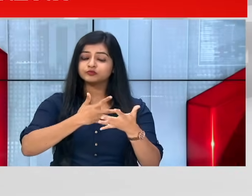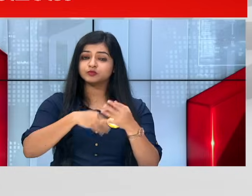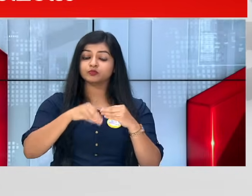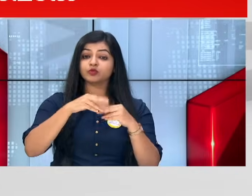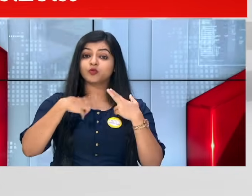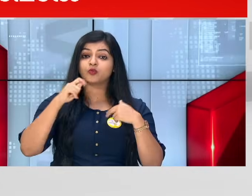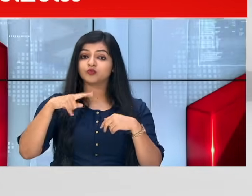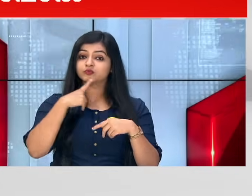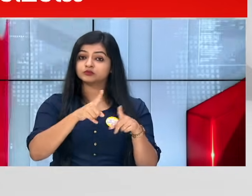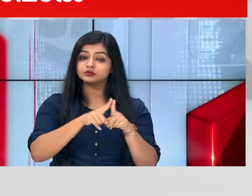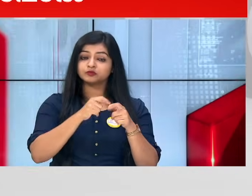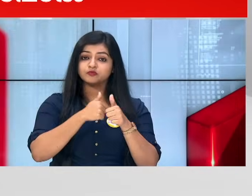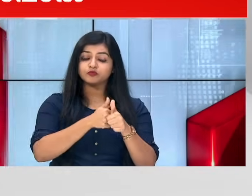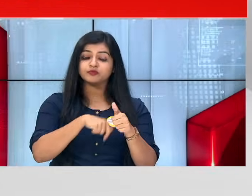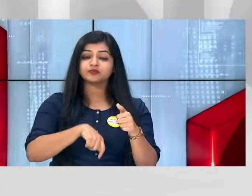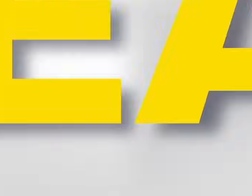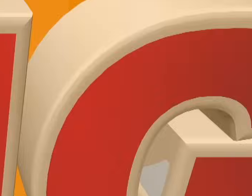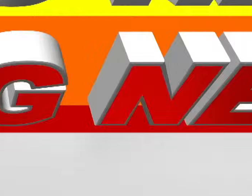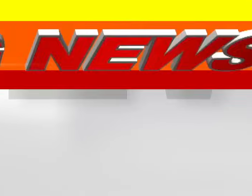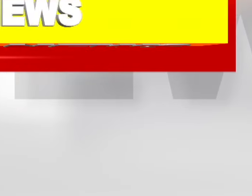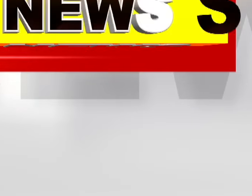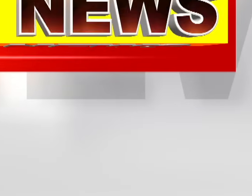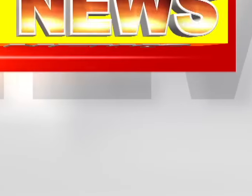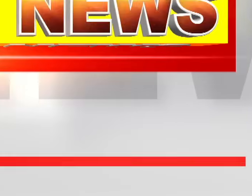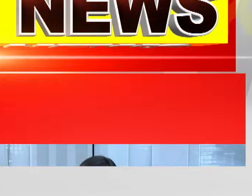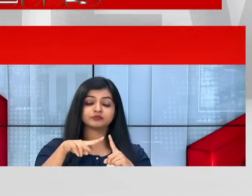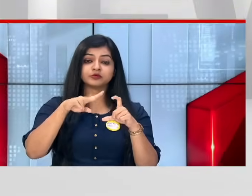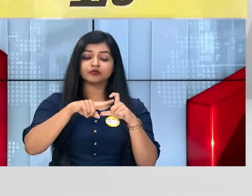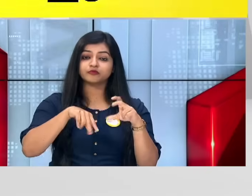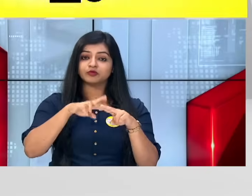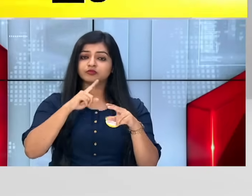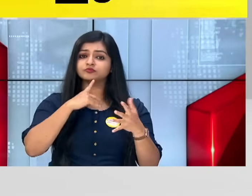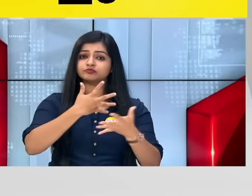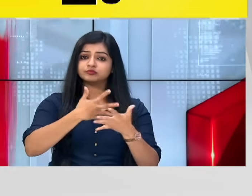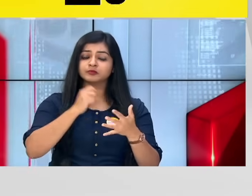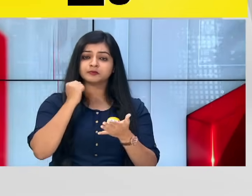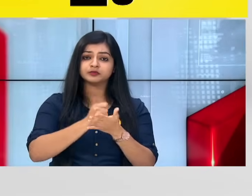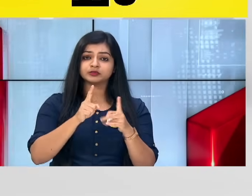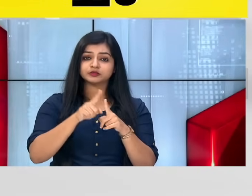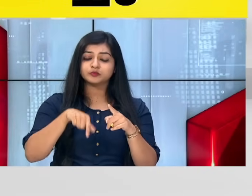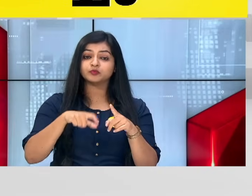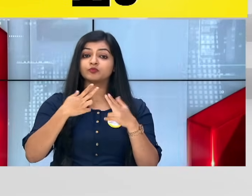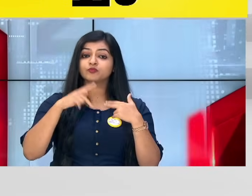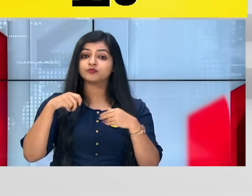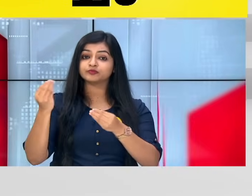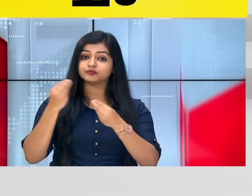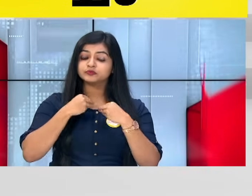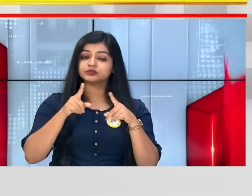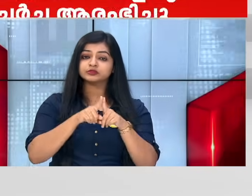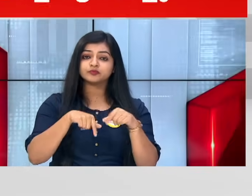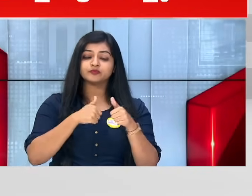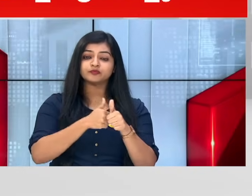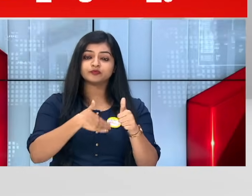ഇടപെട്ട് കോപ്പറേറ്റീവ് ഫെഡറലിസത്തിൻ്റെ ഏറ്റവും നല്ല ഒരു മാതൃകയാണ് ഈ ചർച്ച എന്ന് പറഞ്ഞ് ഒരു ദൗത്യം ഏൽപ്പിച്ചിരിക്കുകയാണ്. അജണ്ട എല്ലാം